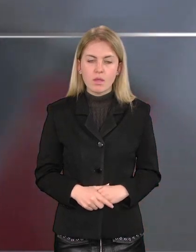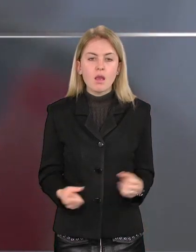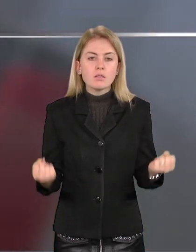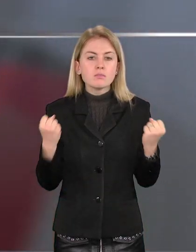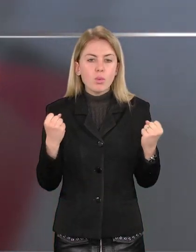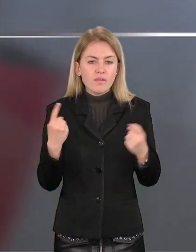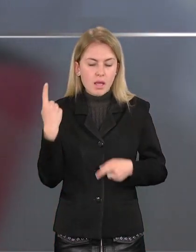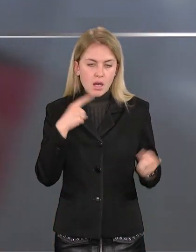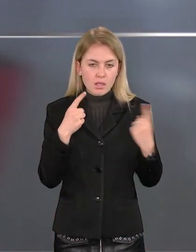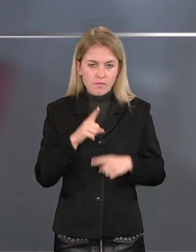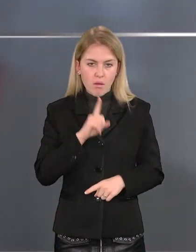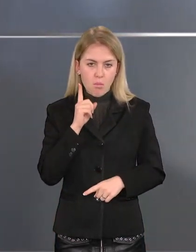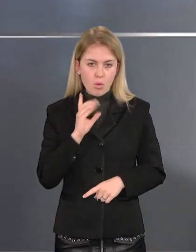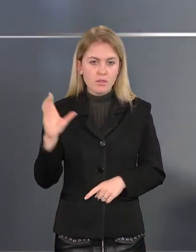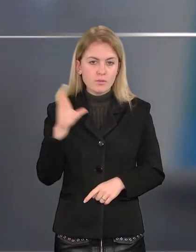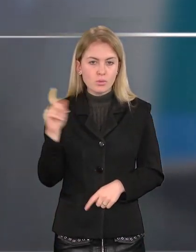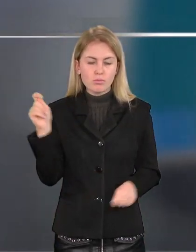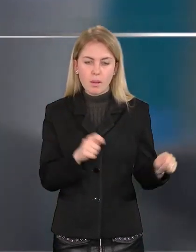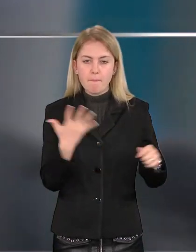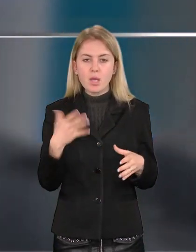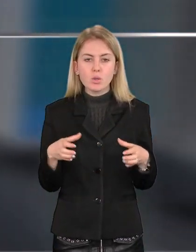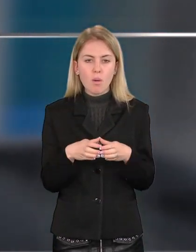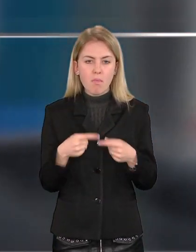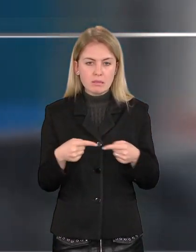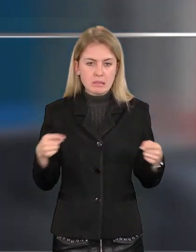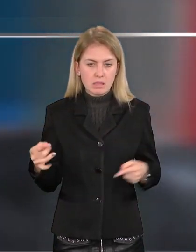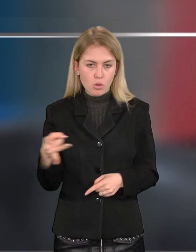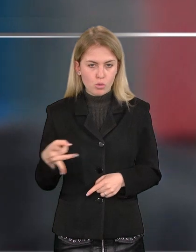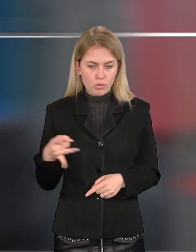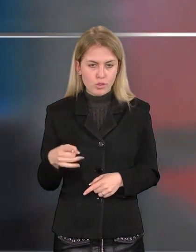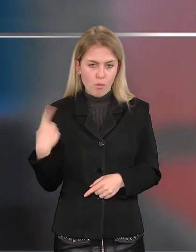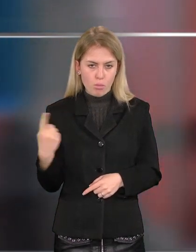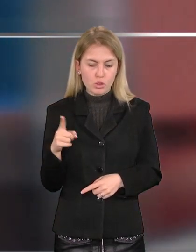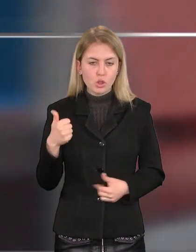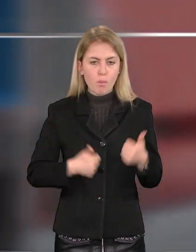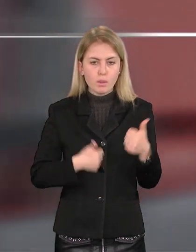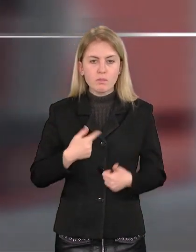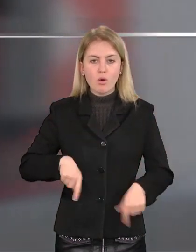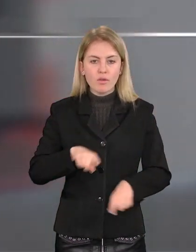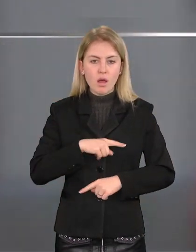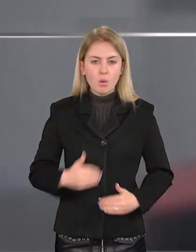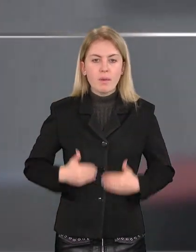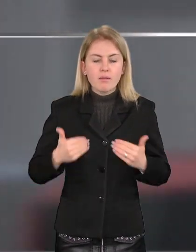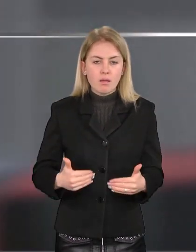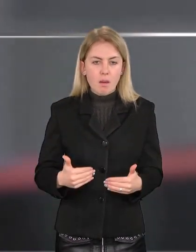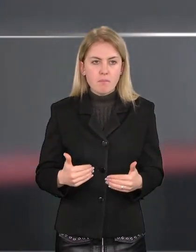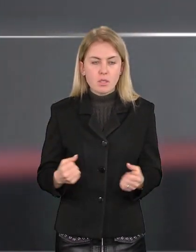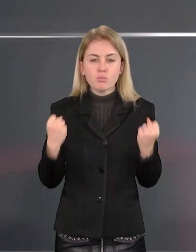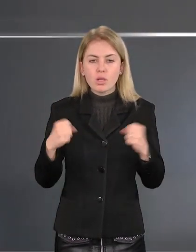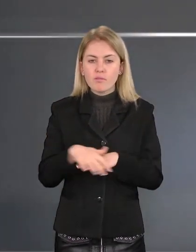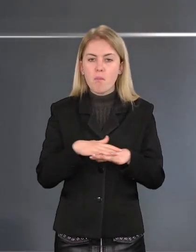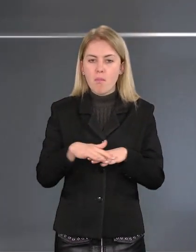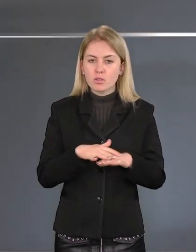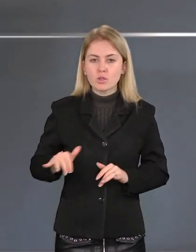Спортивна та креативна молодь. До Сум завітали 5 команд з різних куточків області, щоб позмагатись у фінальному етапі спортивно-масового